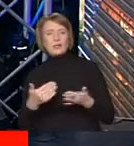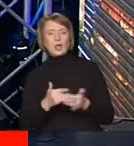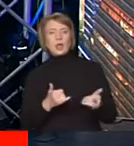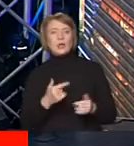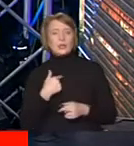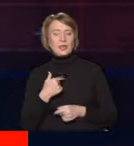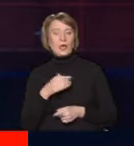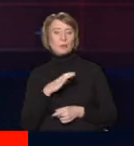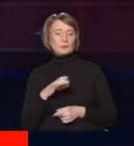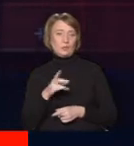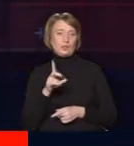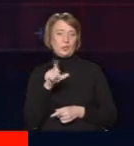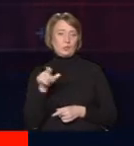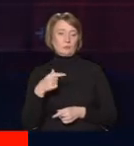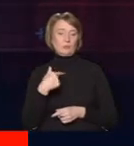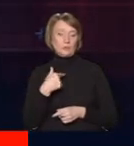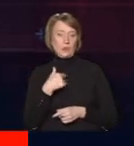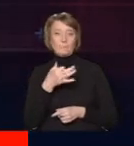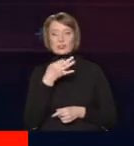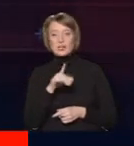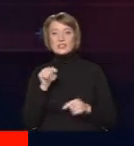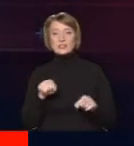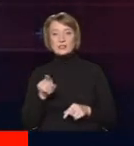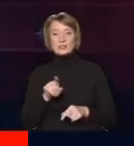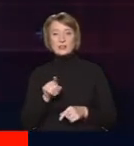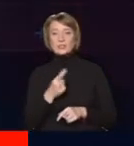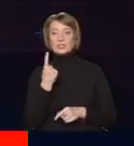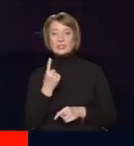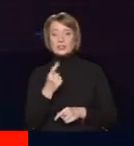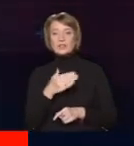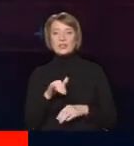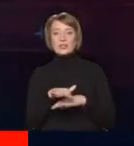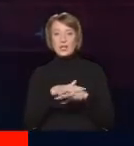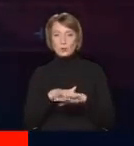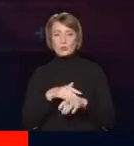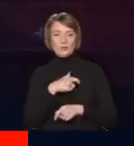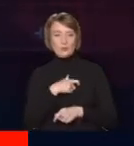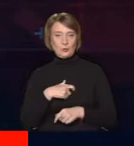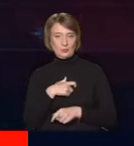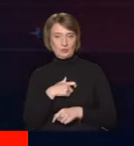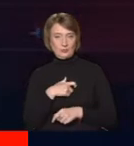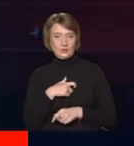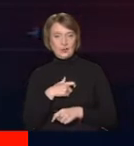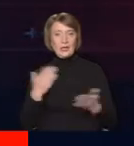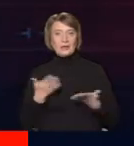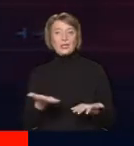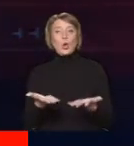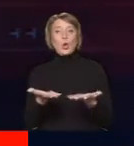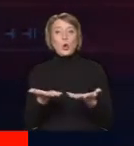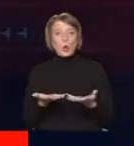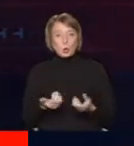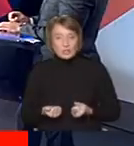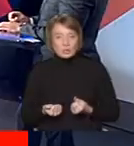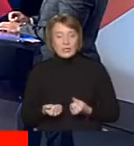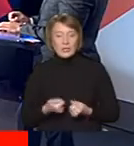людина, але я пишаюся тим, що я, напевно, чи не єдиний народний депутат минулого скликання, який отримав мандат, проживаючи